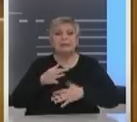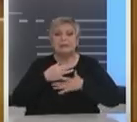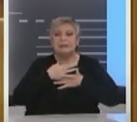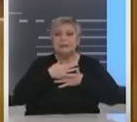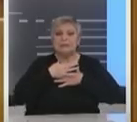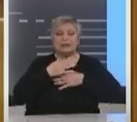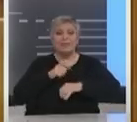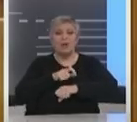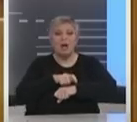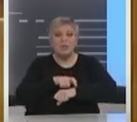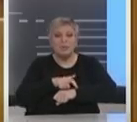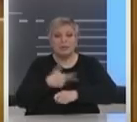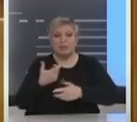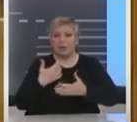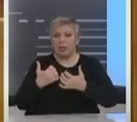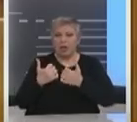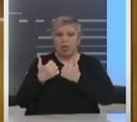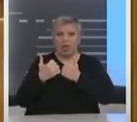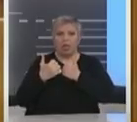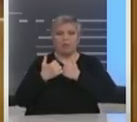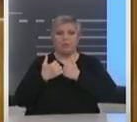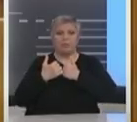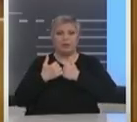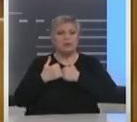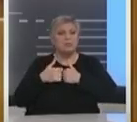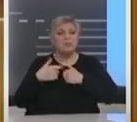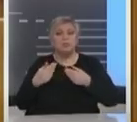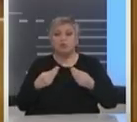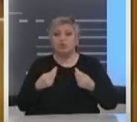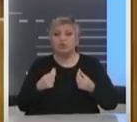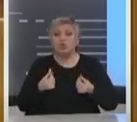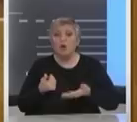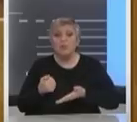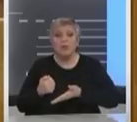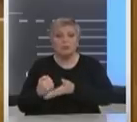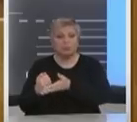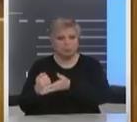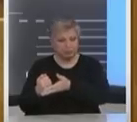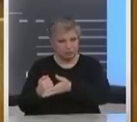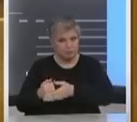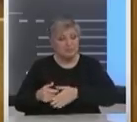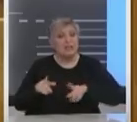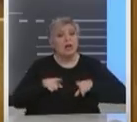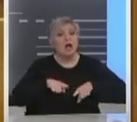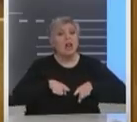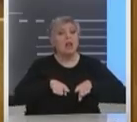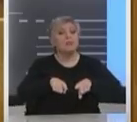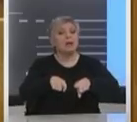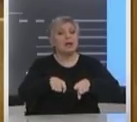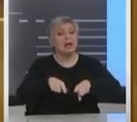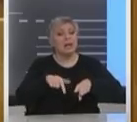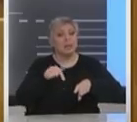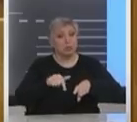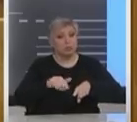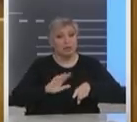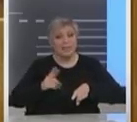αυτή τη στιγμή, στις πιεστικές επί του παρόντος ανάγκες τους, αλλά και παράλληλα στη διαμόρφωση εκείνων των προϋποθέσεων, ώστε αυτοί που